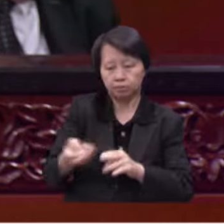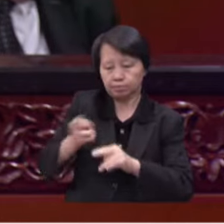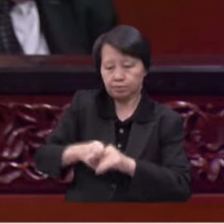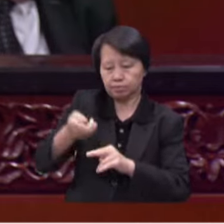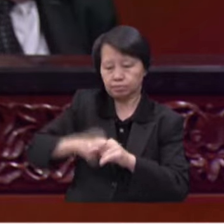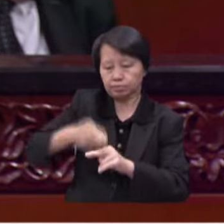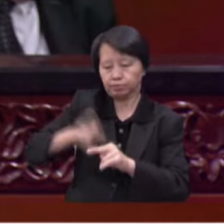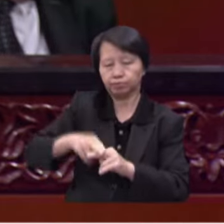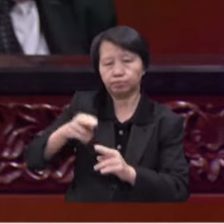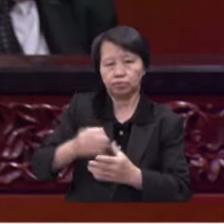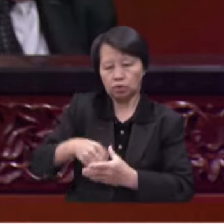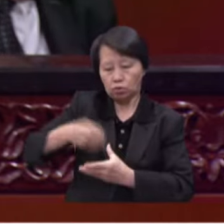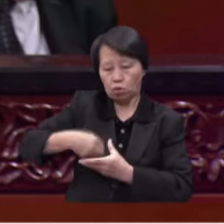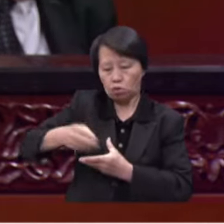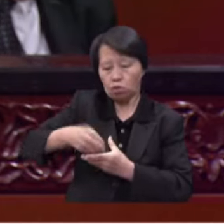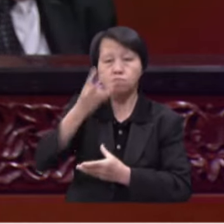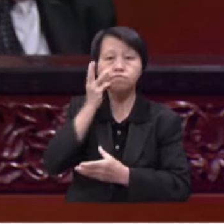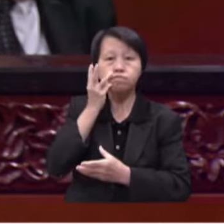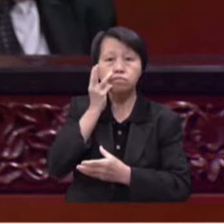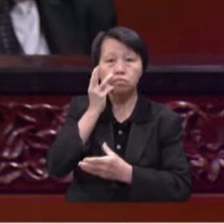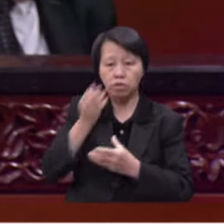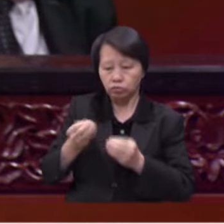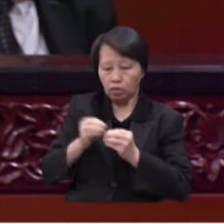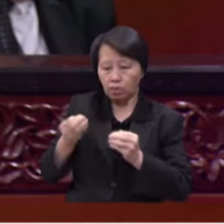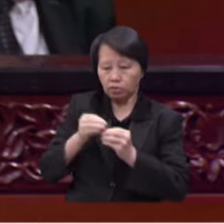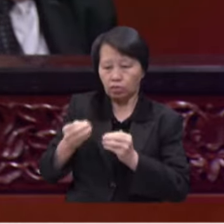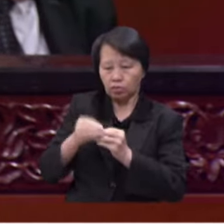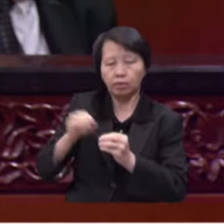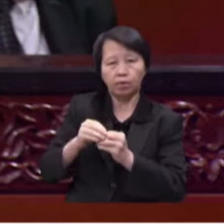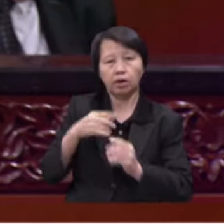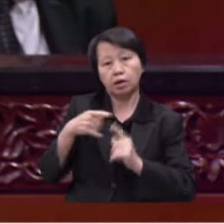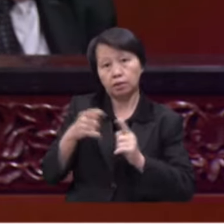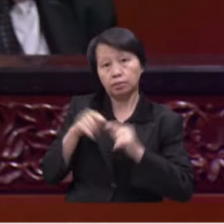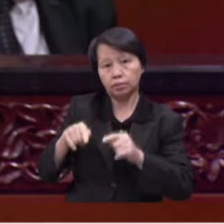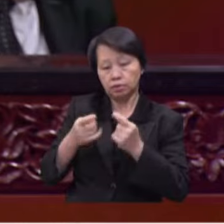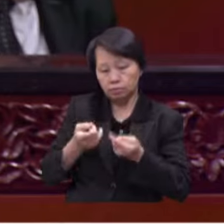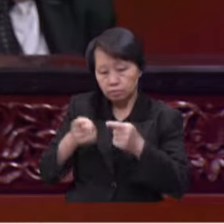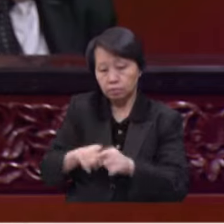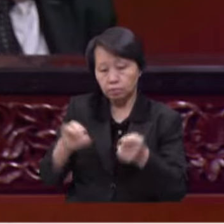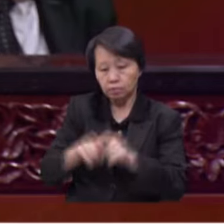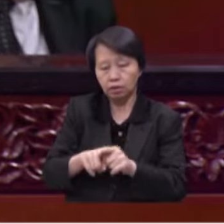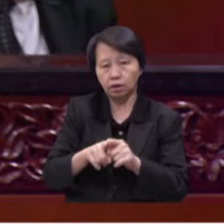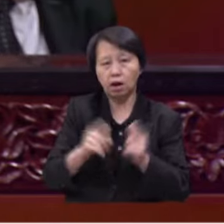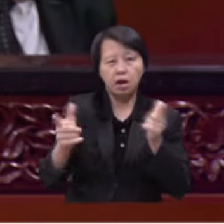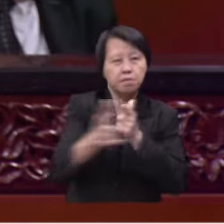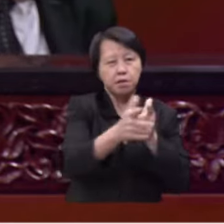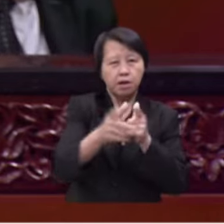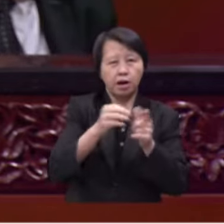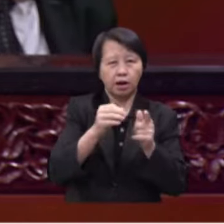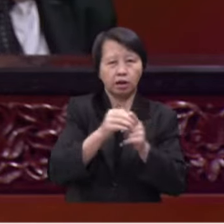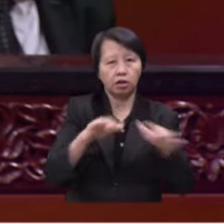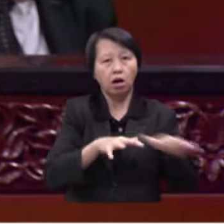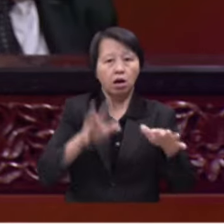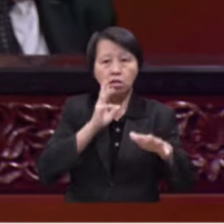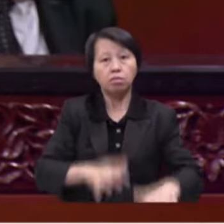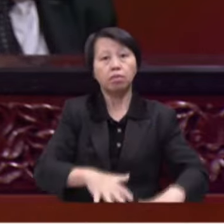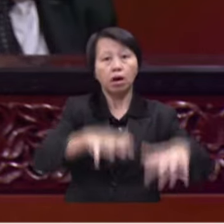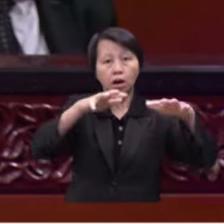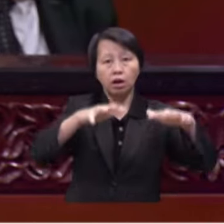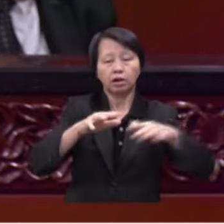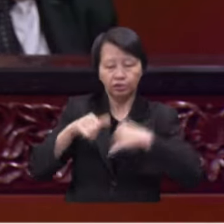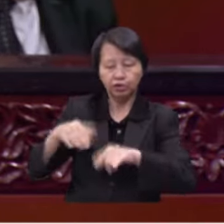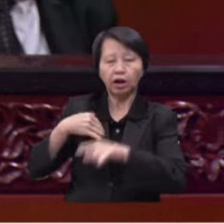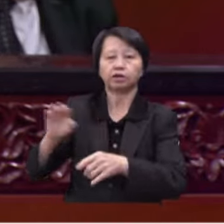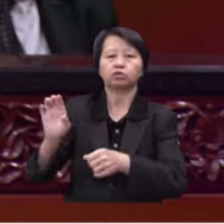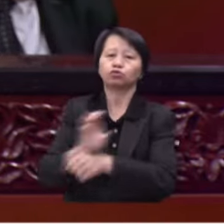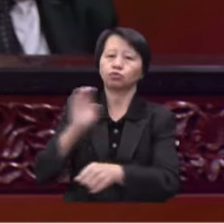ini hasil untuk hati ini supaya apabila berlaku berangga bencanaka kita masih ada